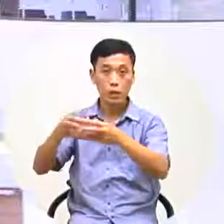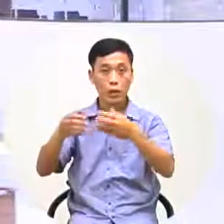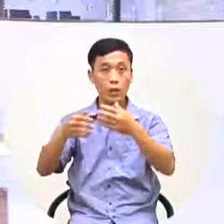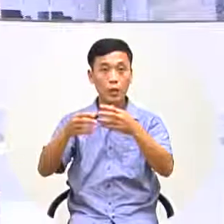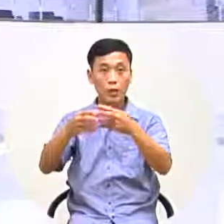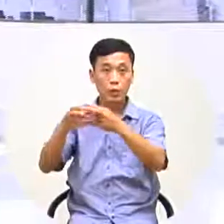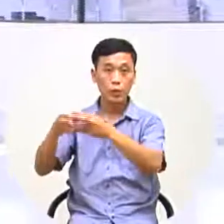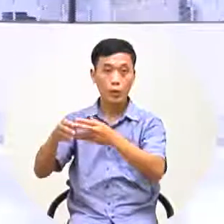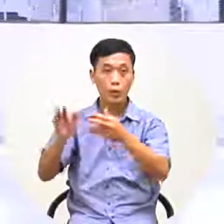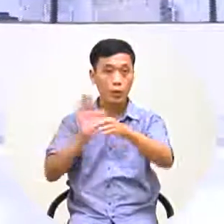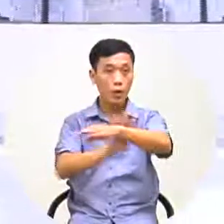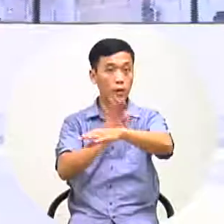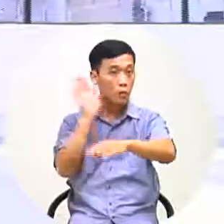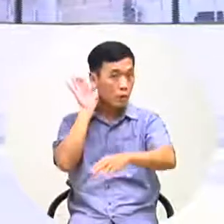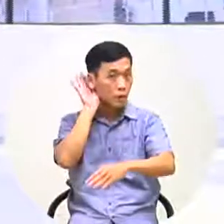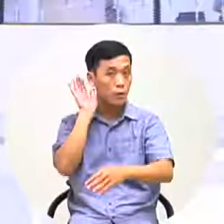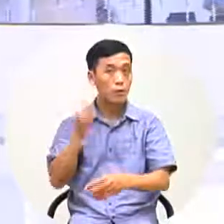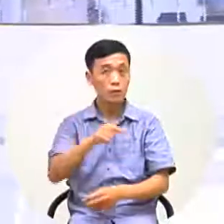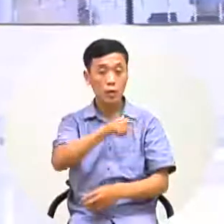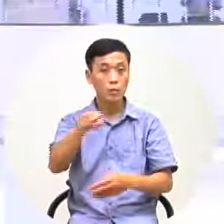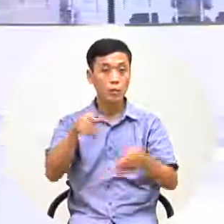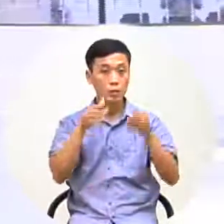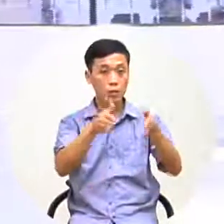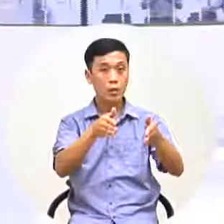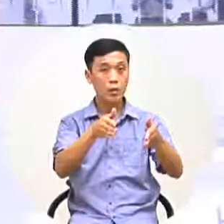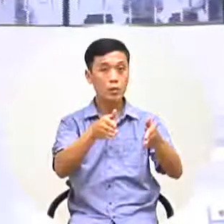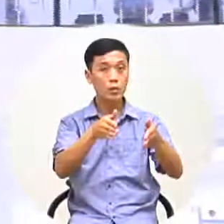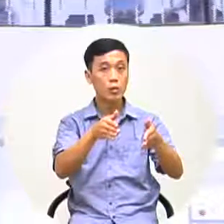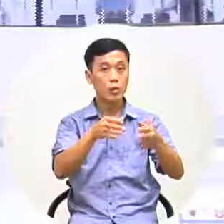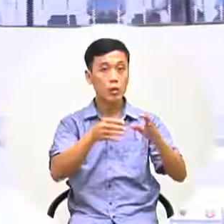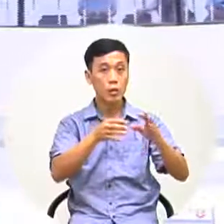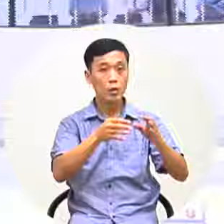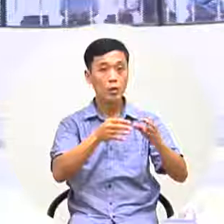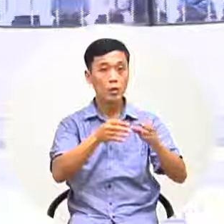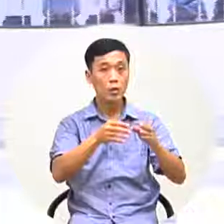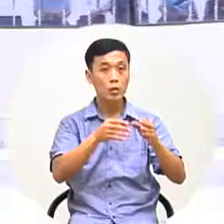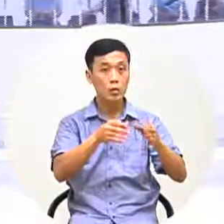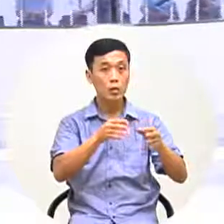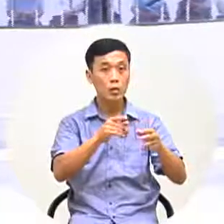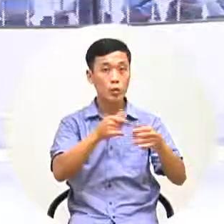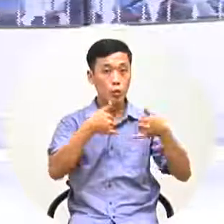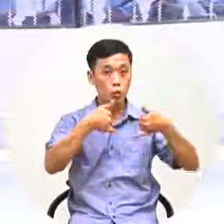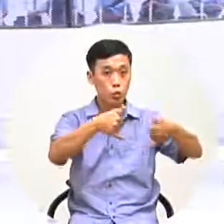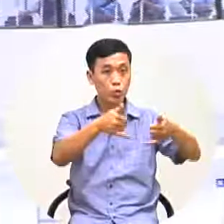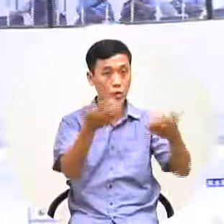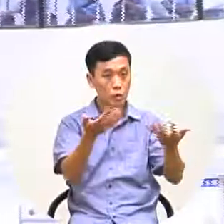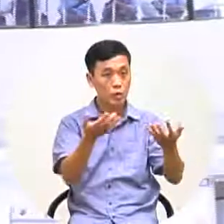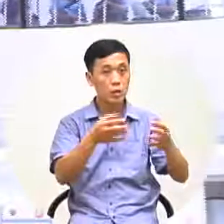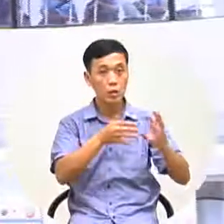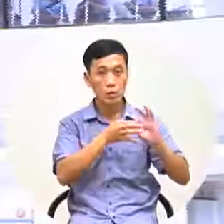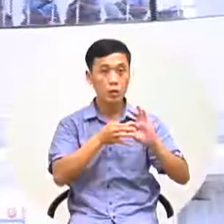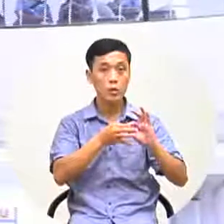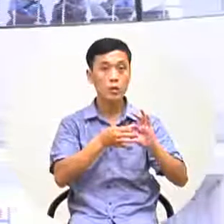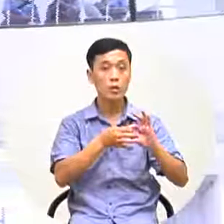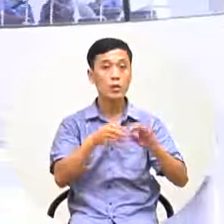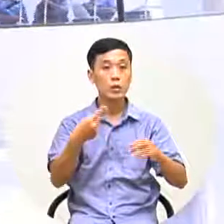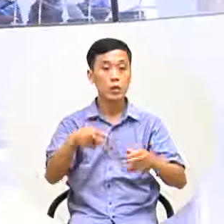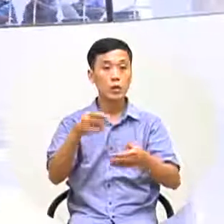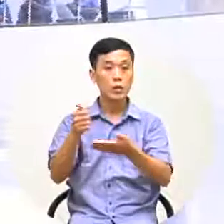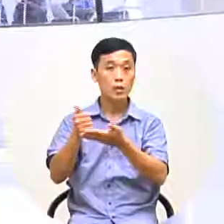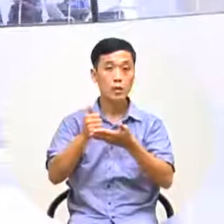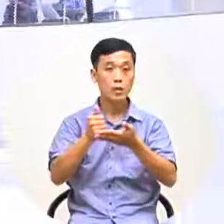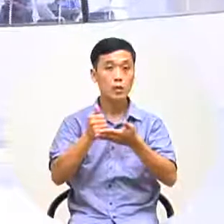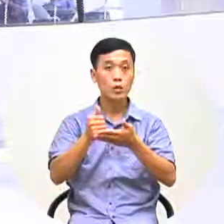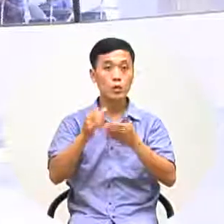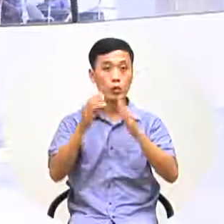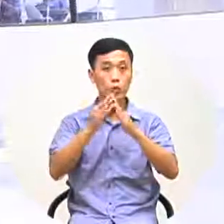啊關心着一寡自行道路認定的代志。咱等下咱會請咱的蘇俊傑處長點點吼，啊是這方面者點